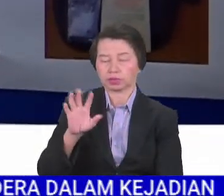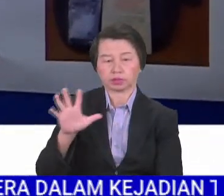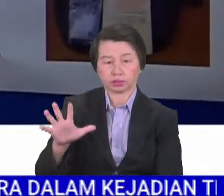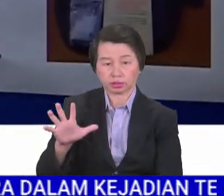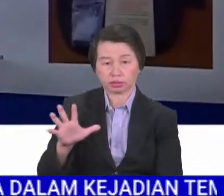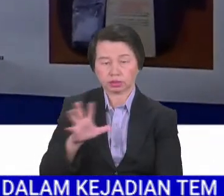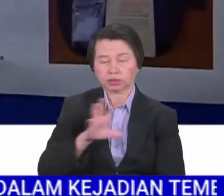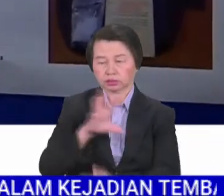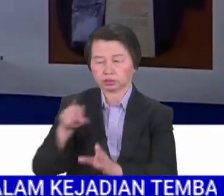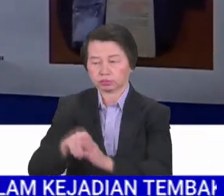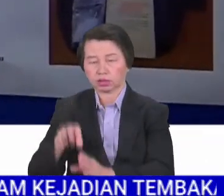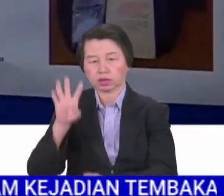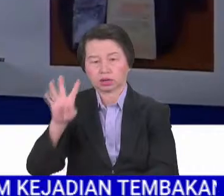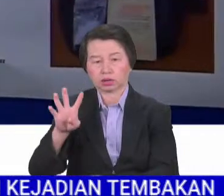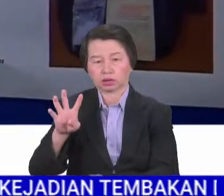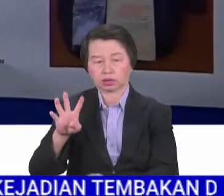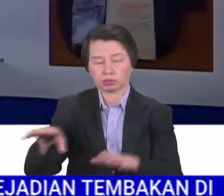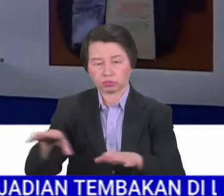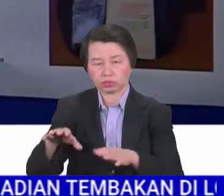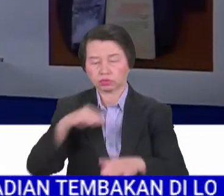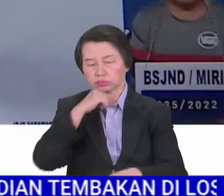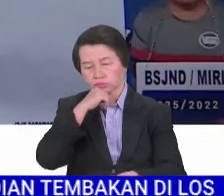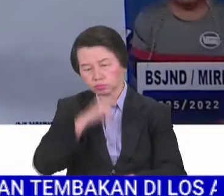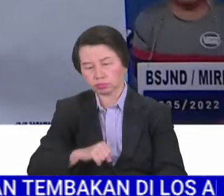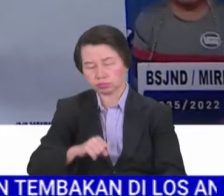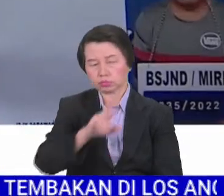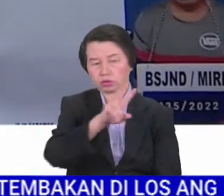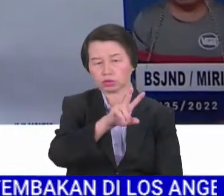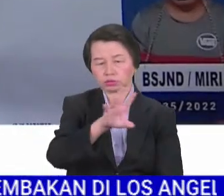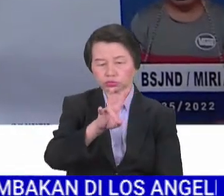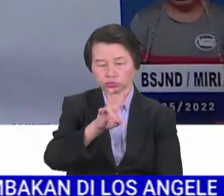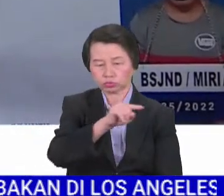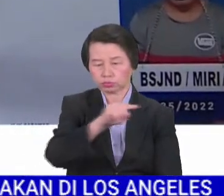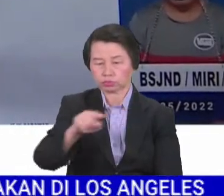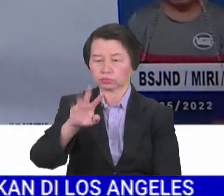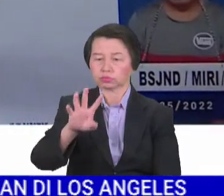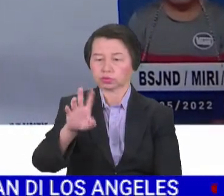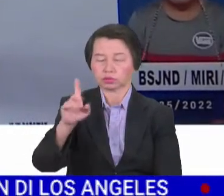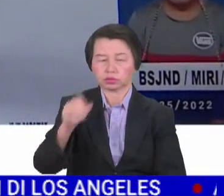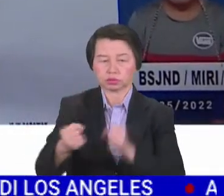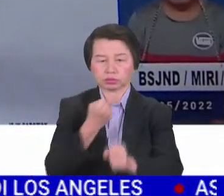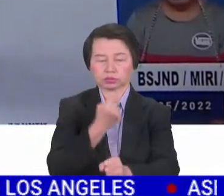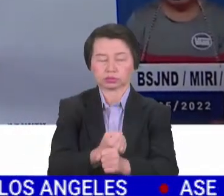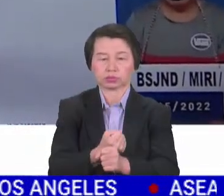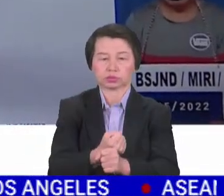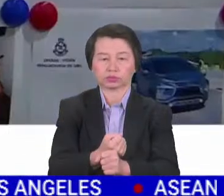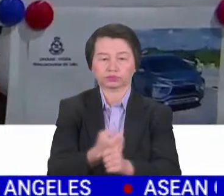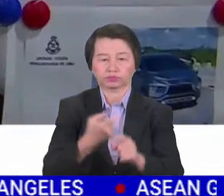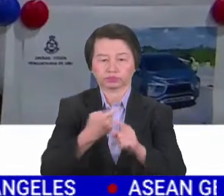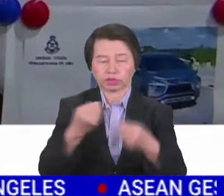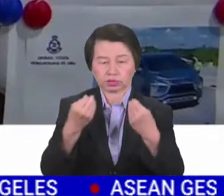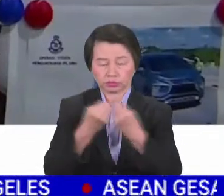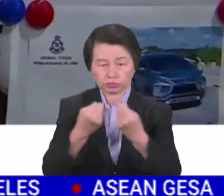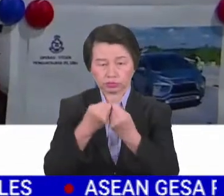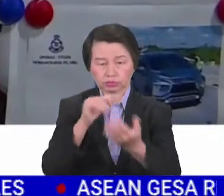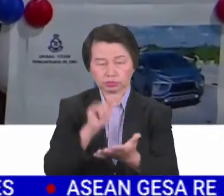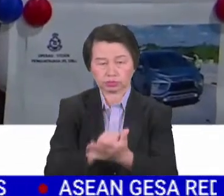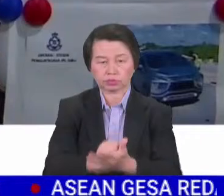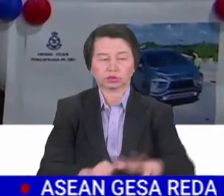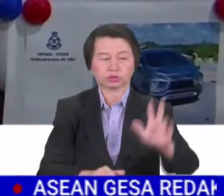1985 termasuk 4 tokan dalam lingkungan umur 27 hingga 47 tahun. Daripada jumlah